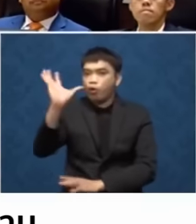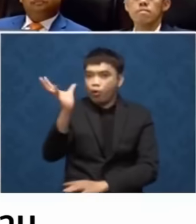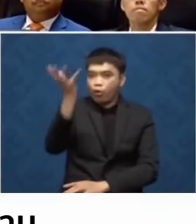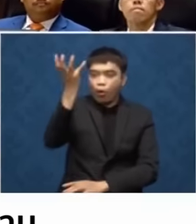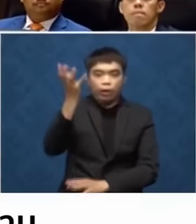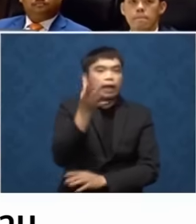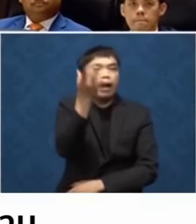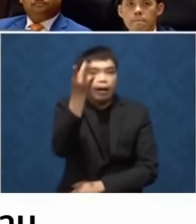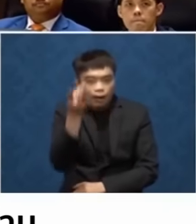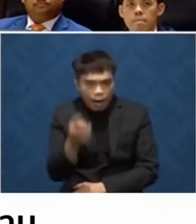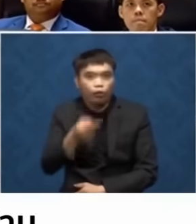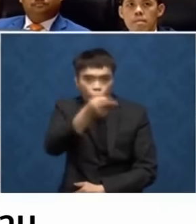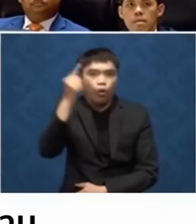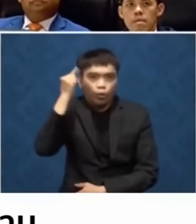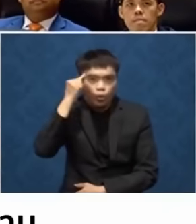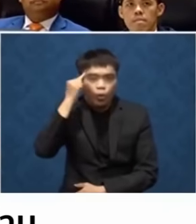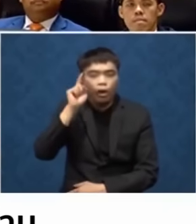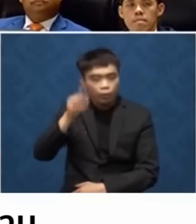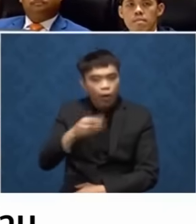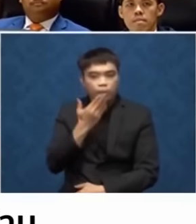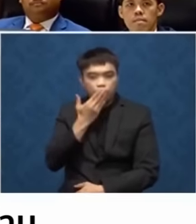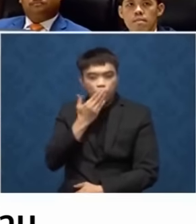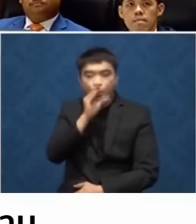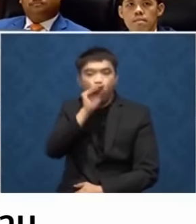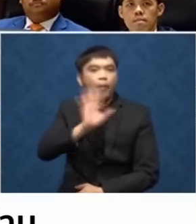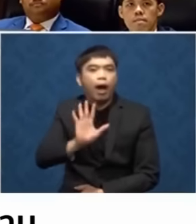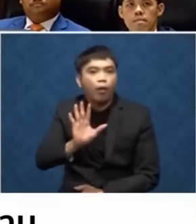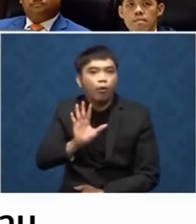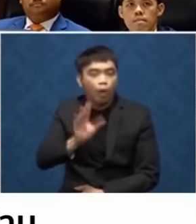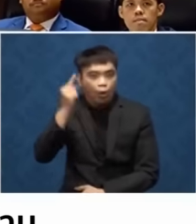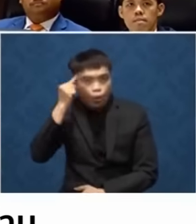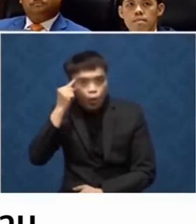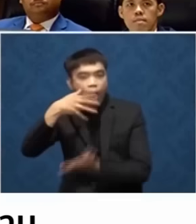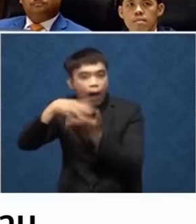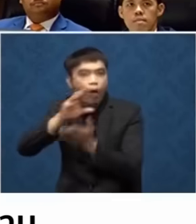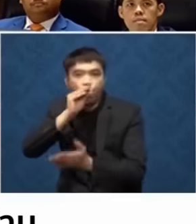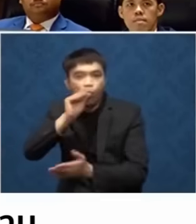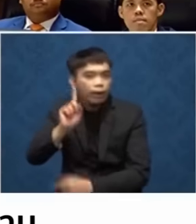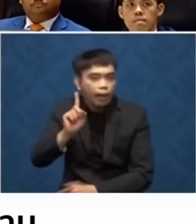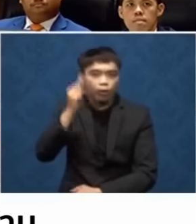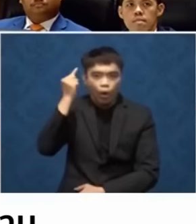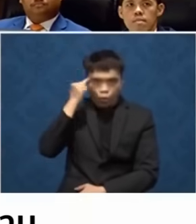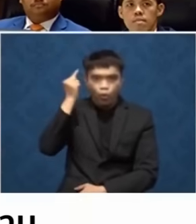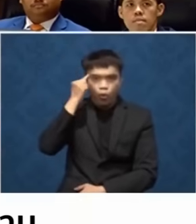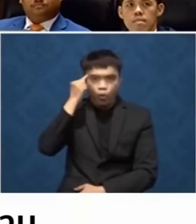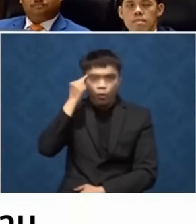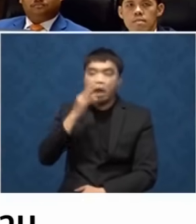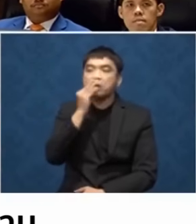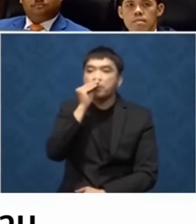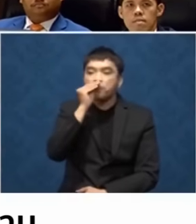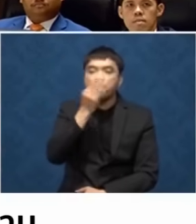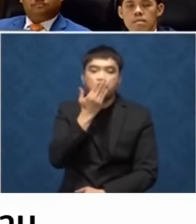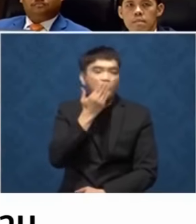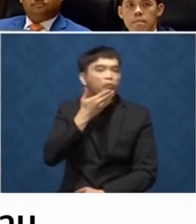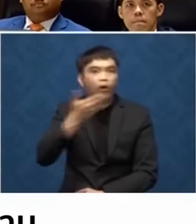คืออะไรและรู้ว่าเราจะเงียบเมื่อไหร่ไม่ใช่ว่าเงียบในทุกเรื่องแล้วก็ทำให้เราไม่มีน้ำหนัก